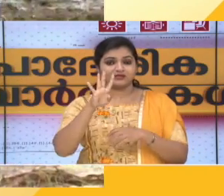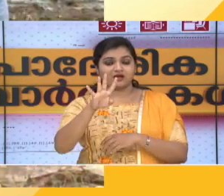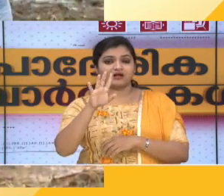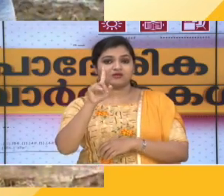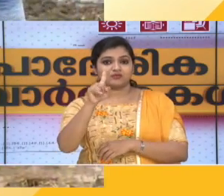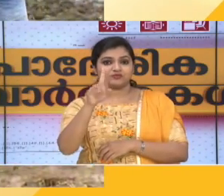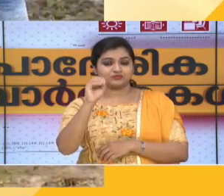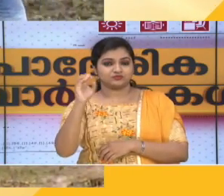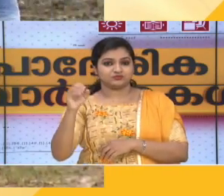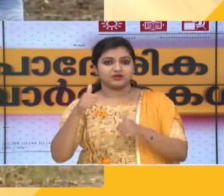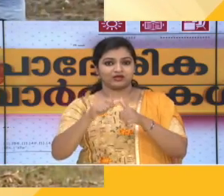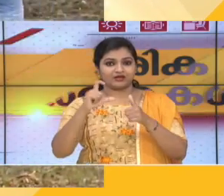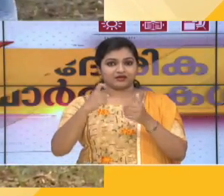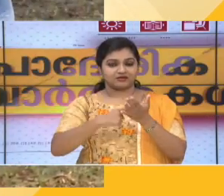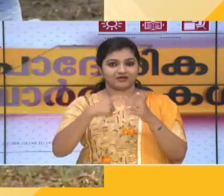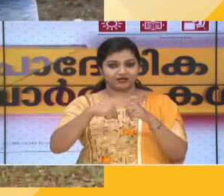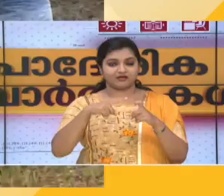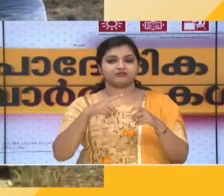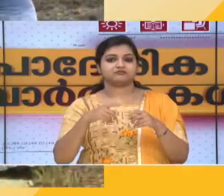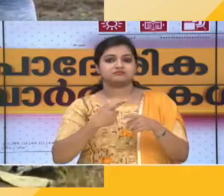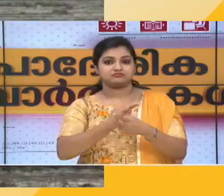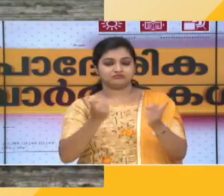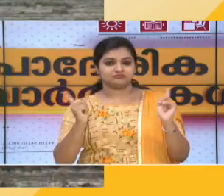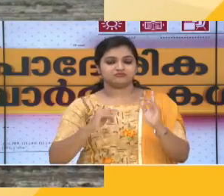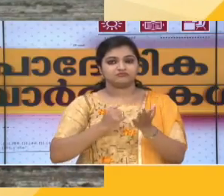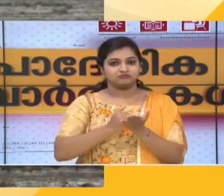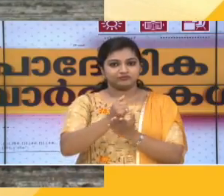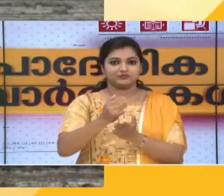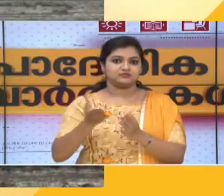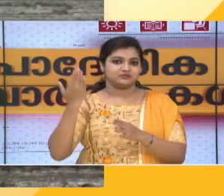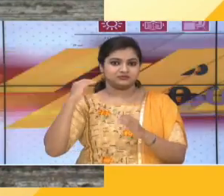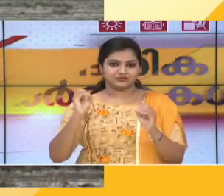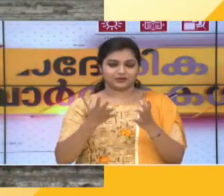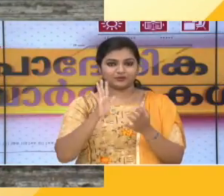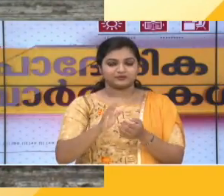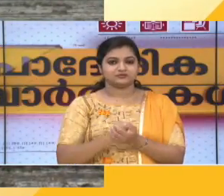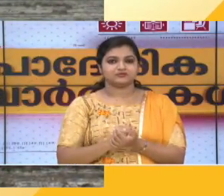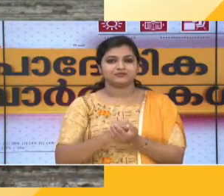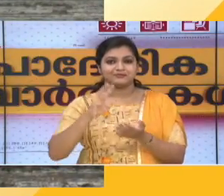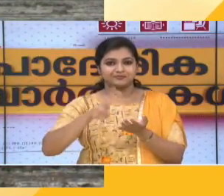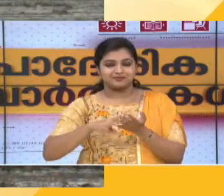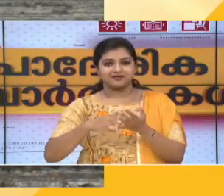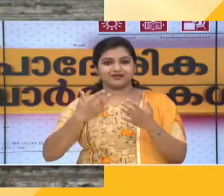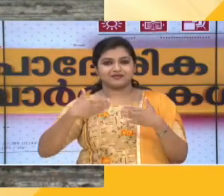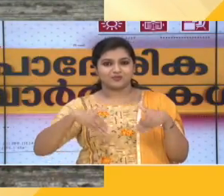4100 കൃഷിയാണ് ജില്ലയിലാകെ ഇതുവരെ ആരംഭിക്കാനായത്. മീനച്ചിലാർ, മീനന്തറയാർ, കൊടൂരാർ നദീ സംയോജന പദ്ധതി